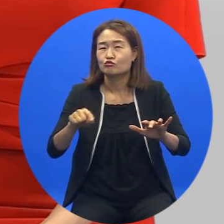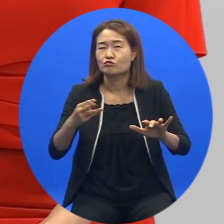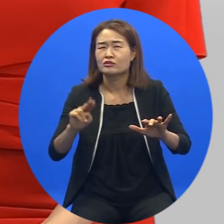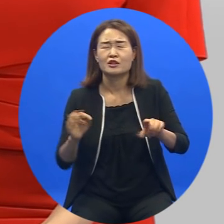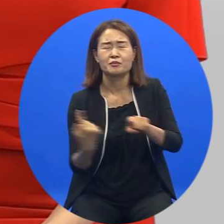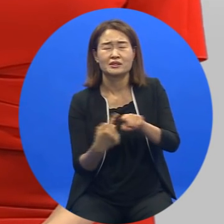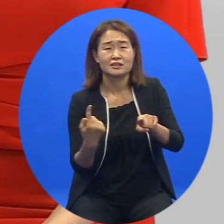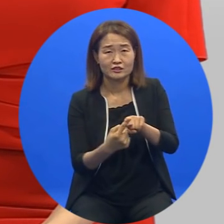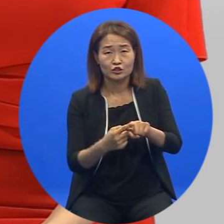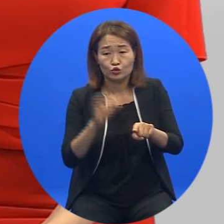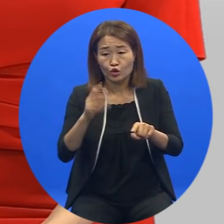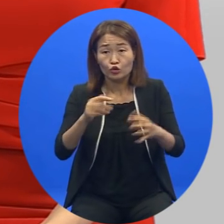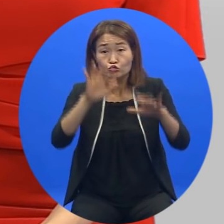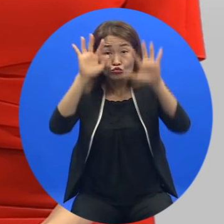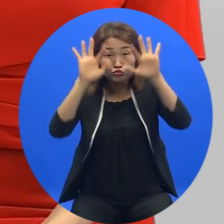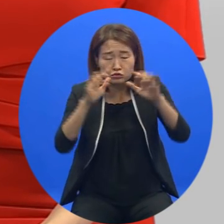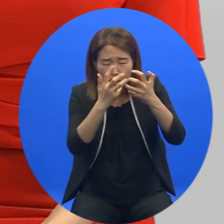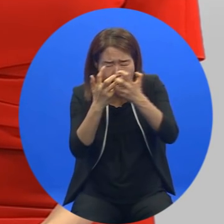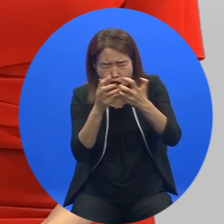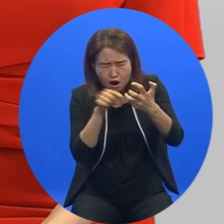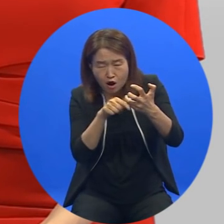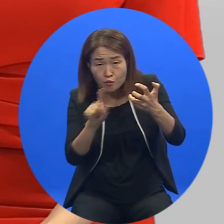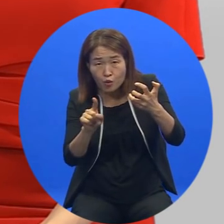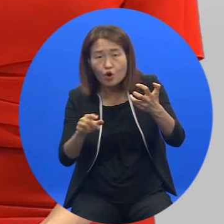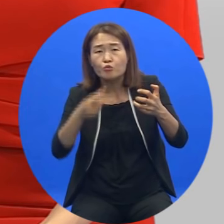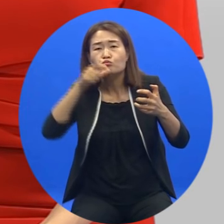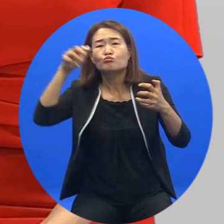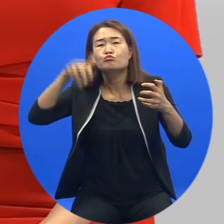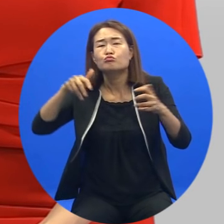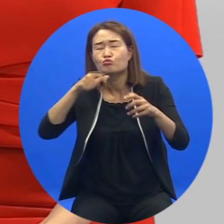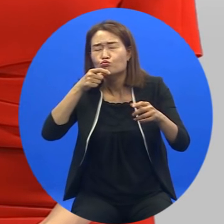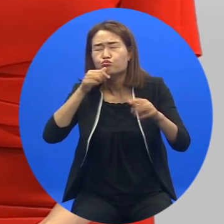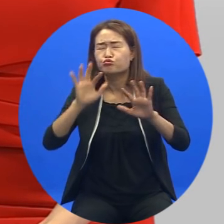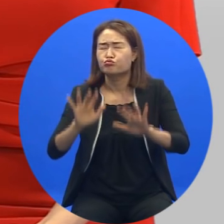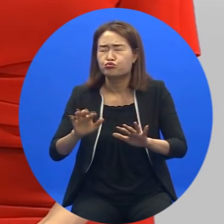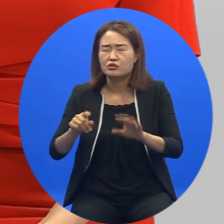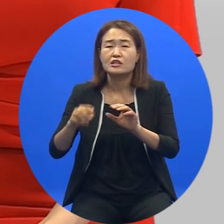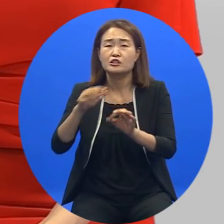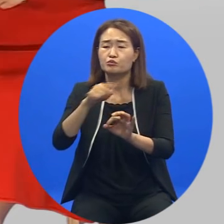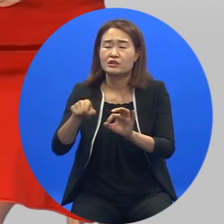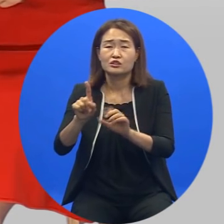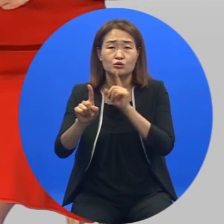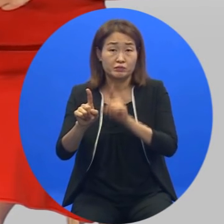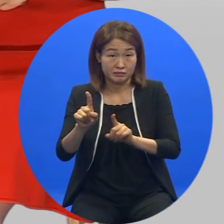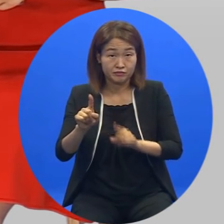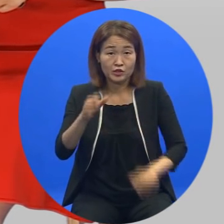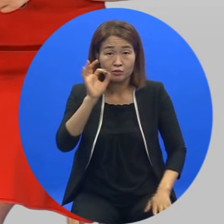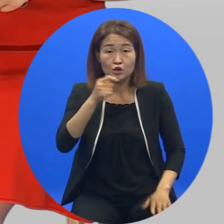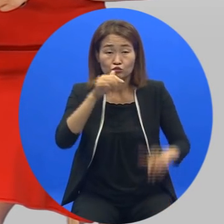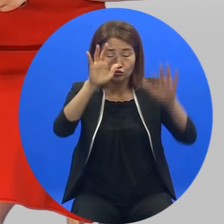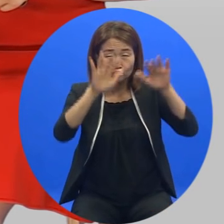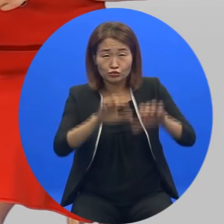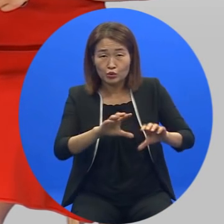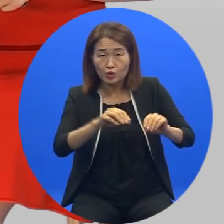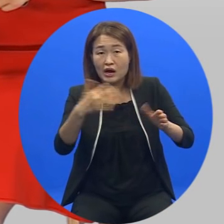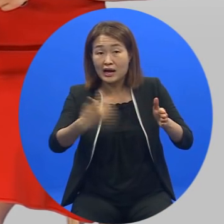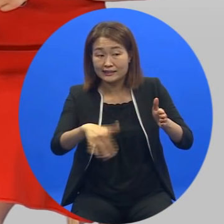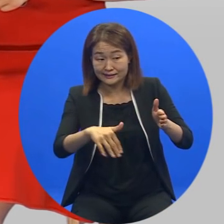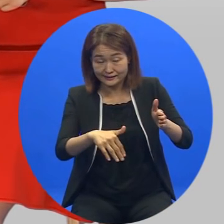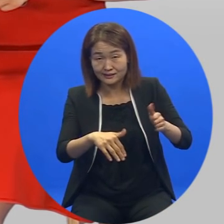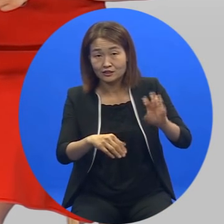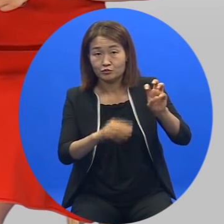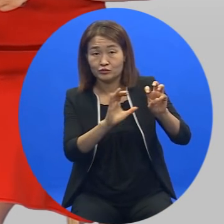하며 일반적으로는 눈의 밀도는 물의 밀도의 약 10분의 1 정도가 되는데요. 예를 들어 눈이 녹기 전에